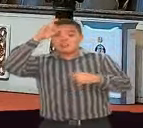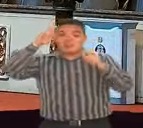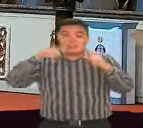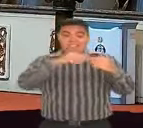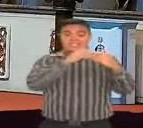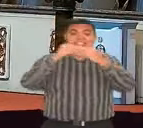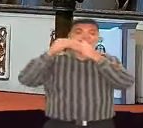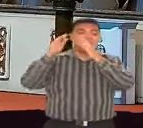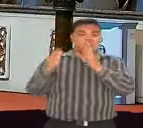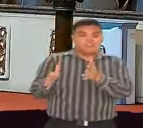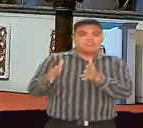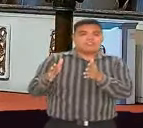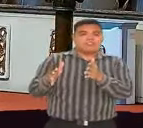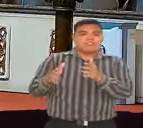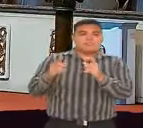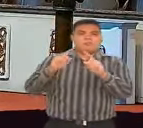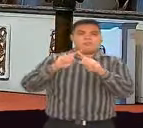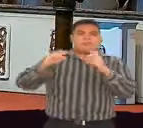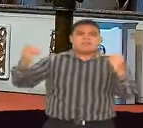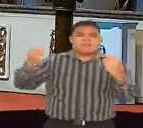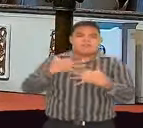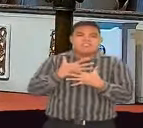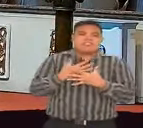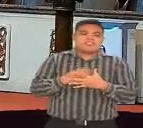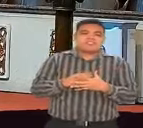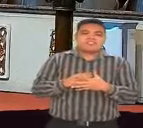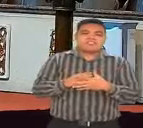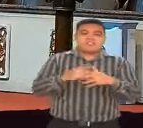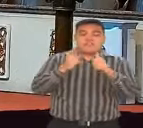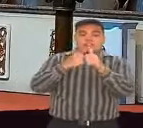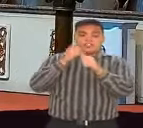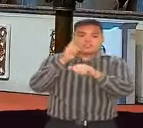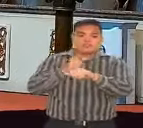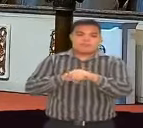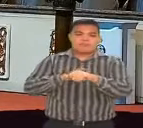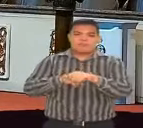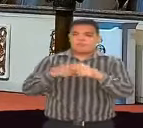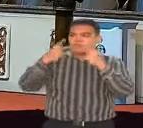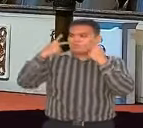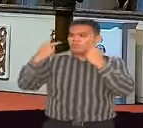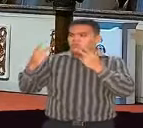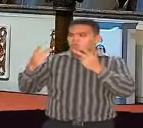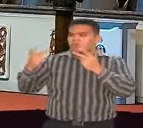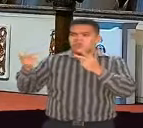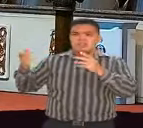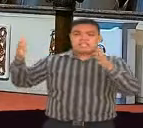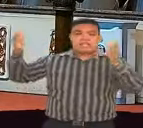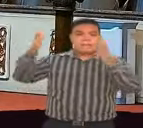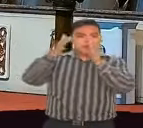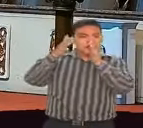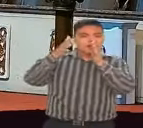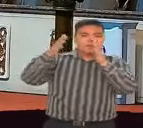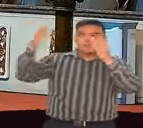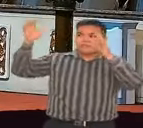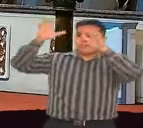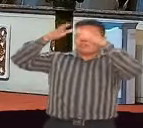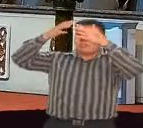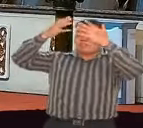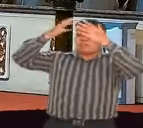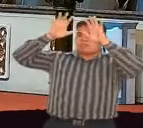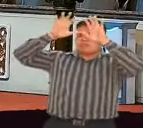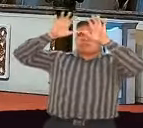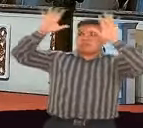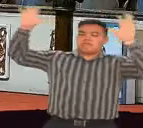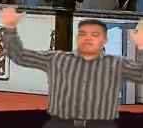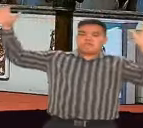Dapat ako'y leader. Pero kuyawan na yun ko. Kay, wow, first time yun niya, tanaw ko, gamaya ra aning